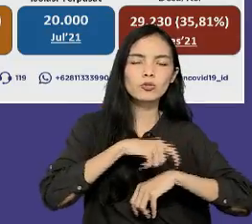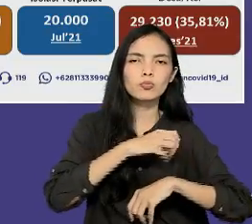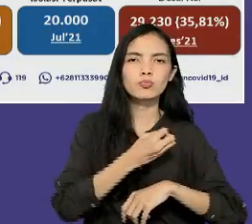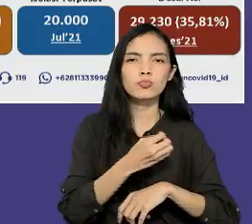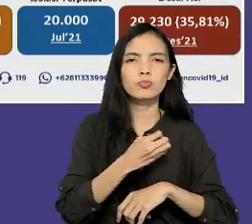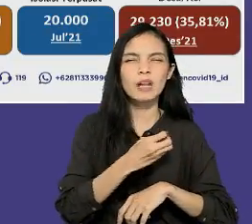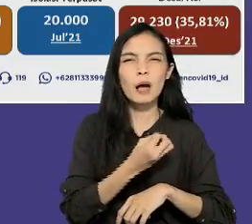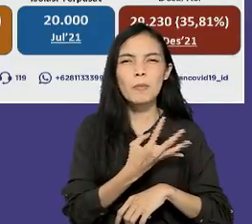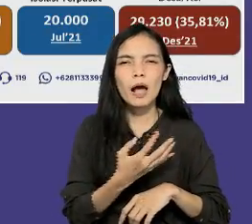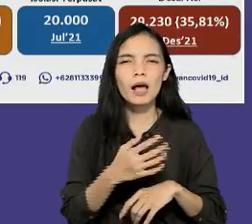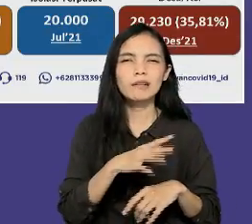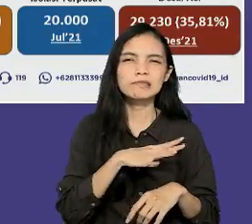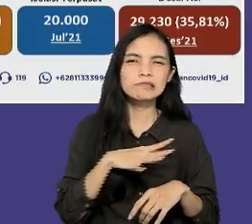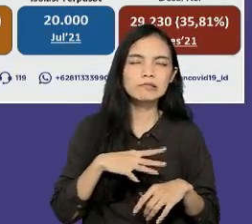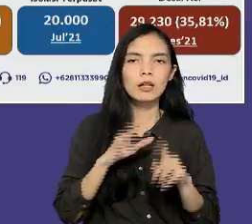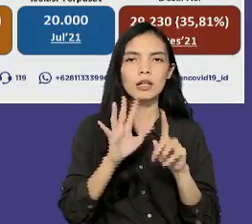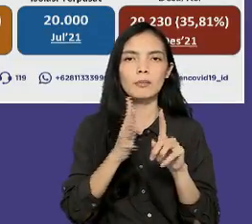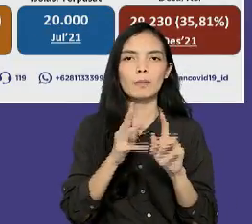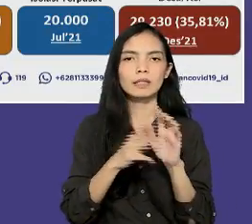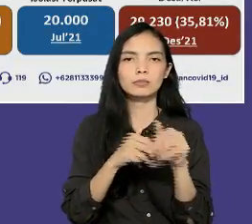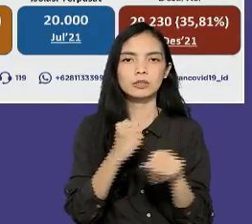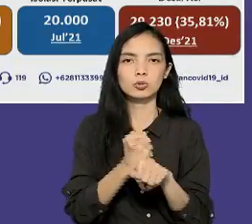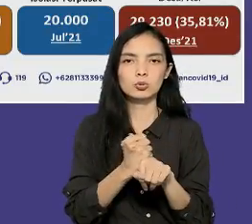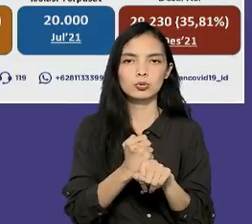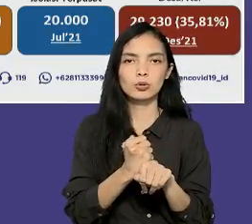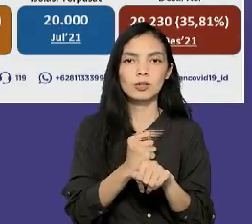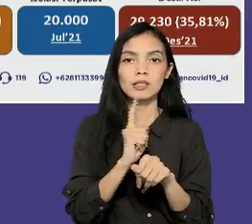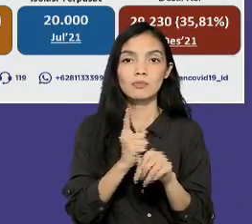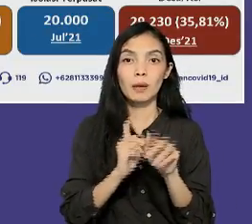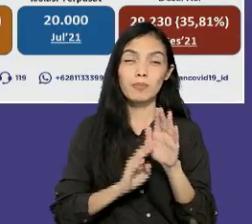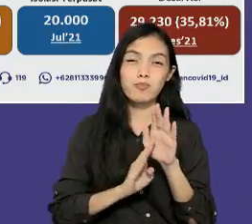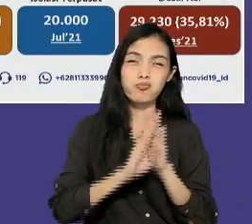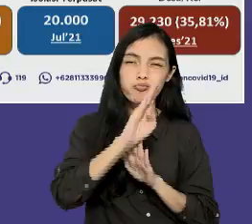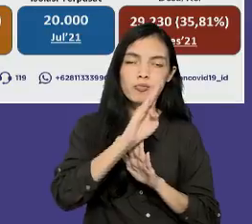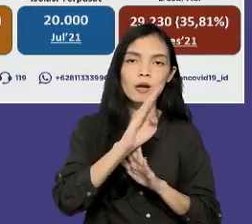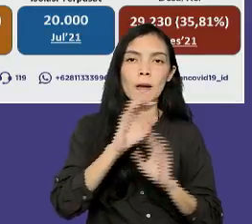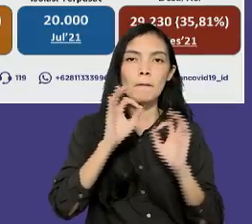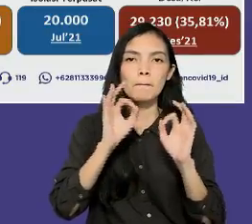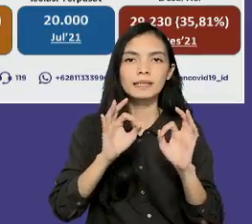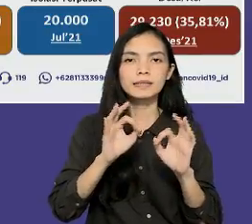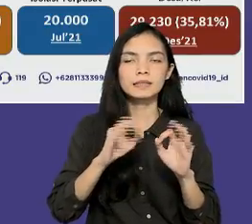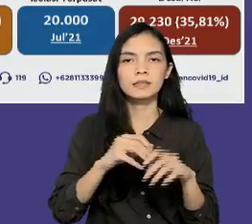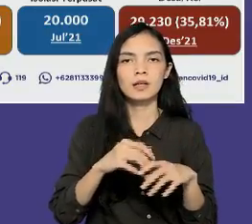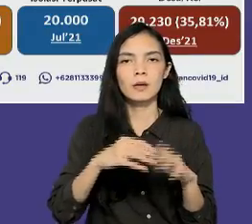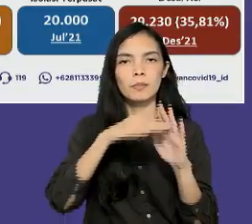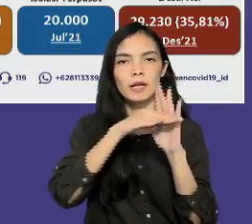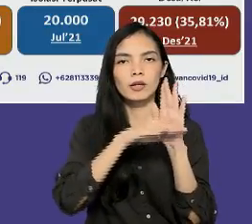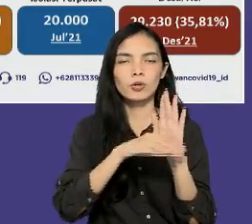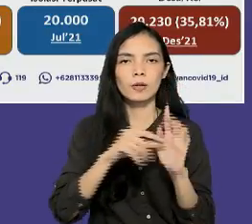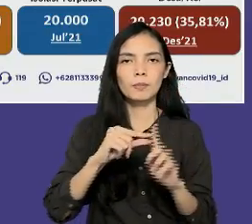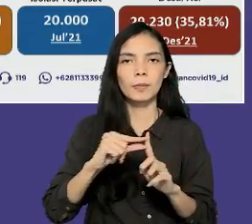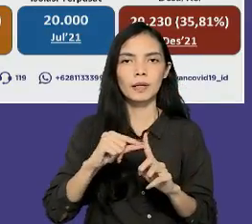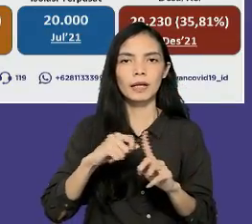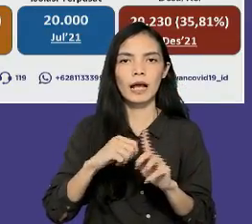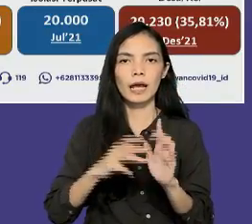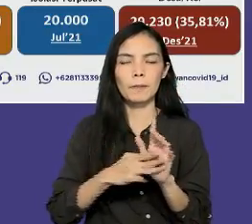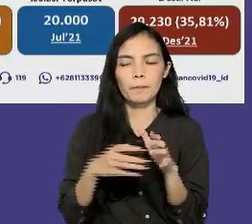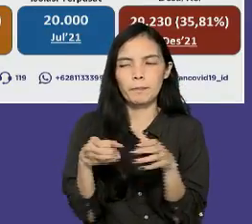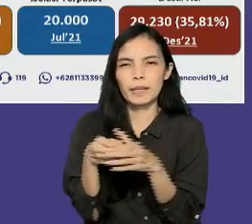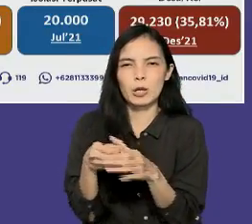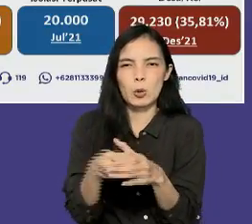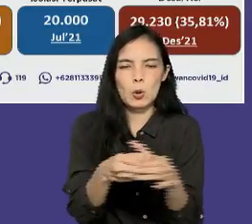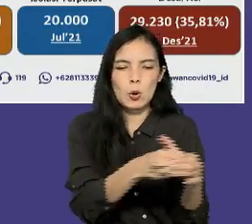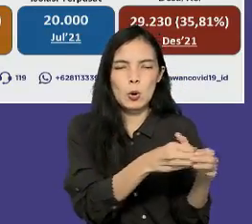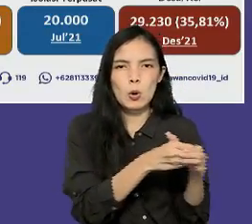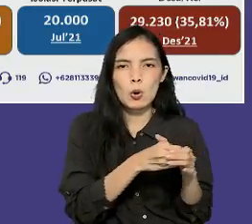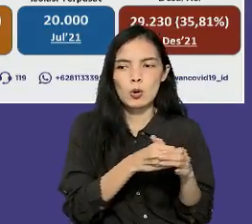terutama karena upaya pengendalian lonjakan tersebut dibarengi dengan kebijakan PPKM Mikro dan Posko pada